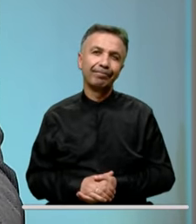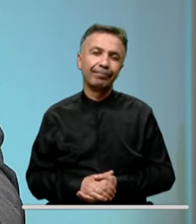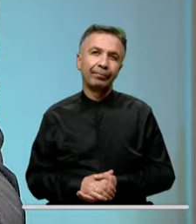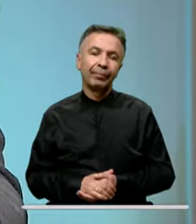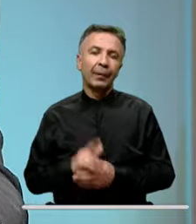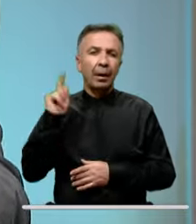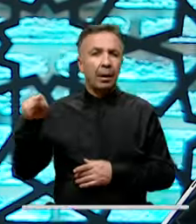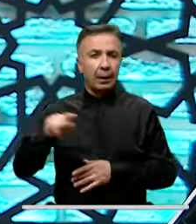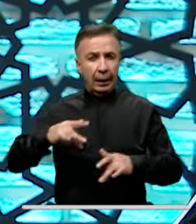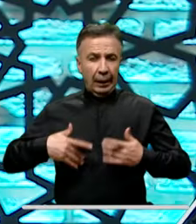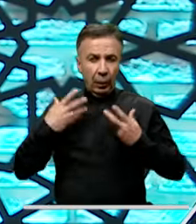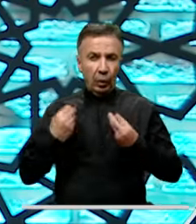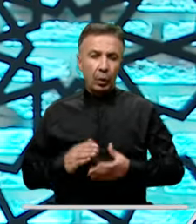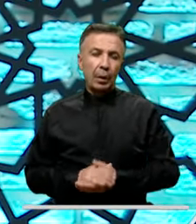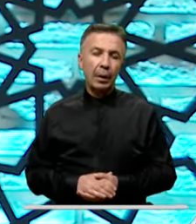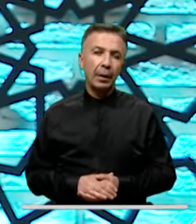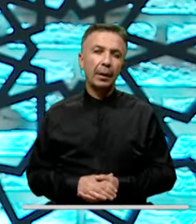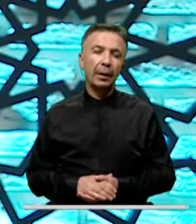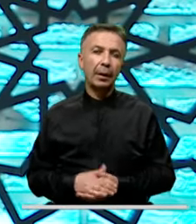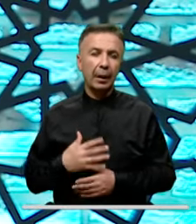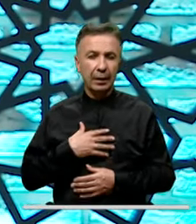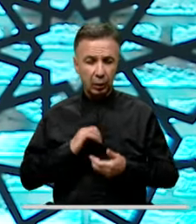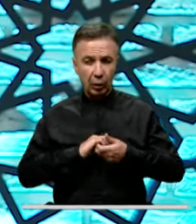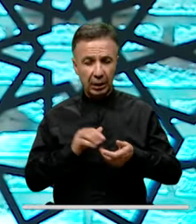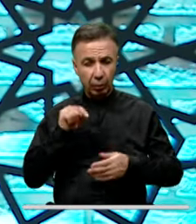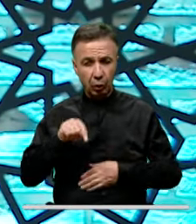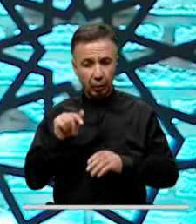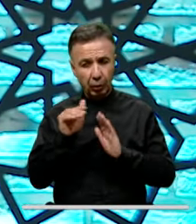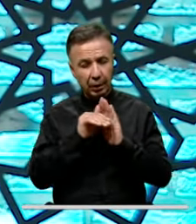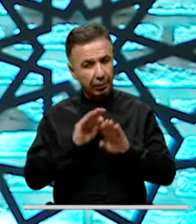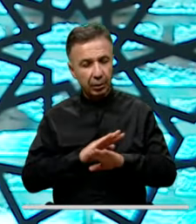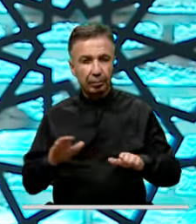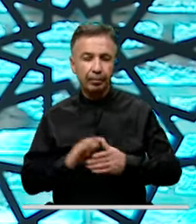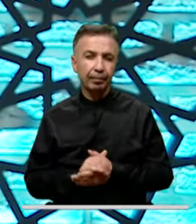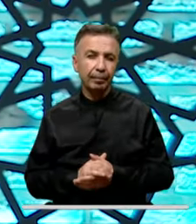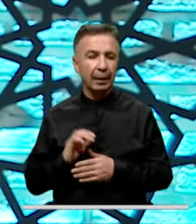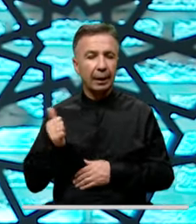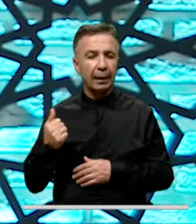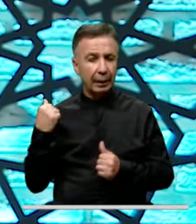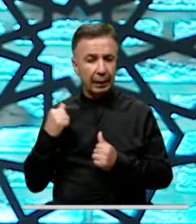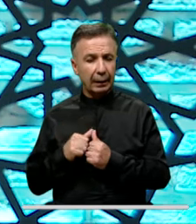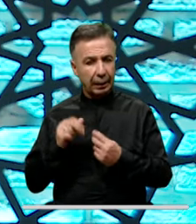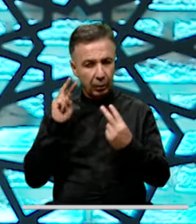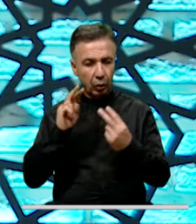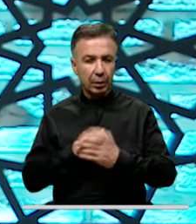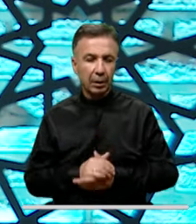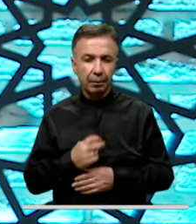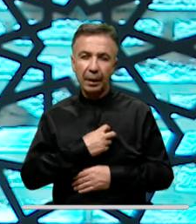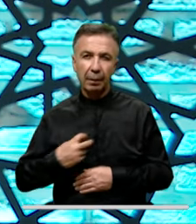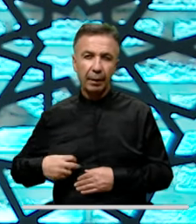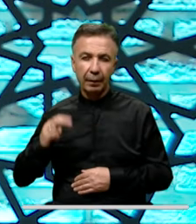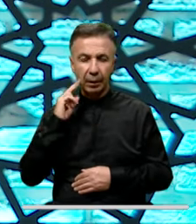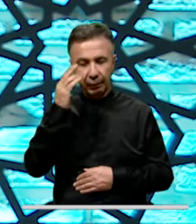Allah sizden razı olsun. Amin. Evet aziz dostlarımız, bugünlük biz ayrılan sürenin sonuna geldik. Yarın da buradayız inşallah. Peygamber